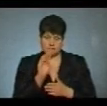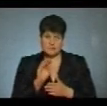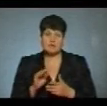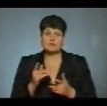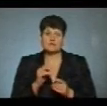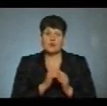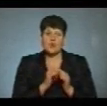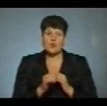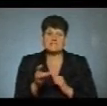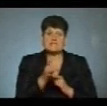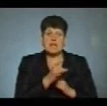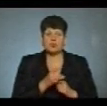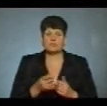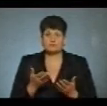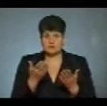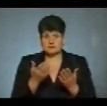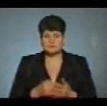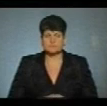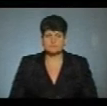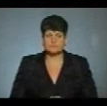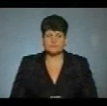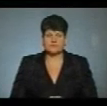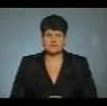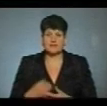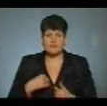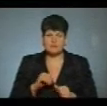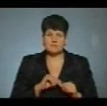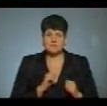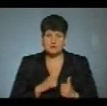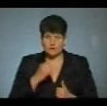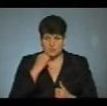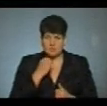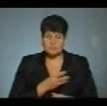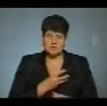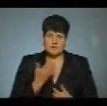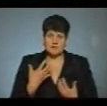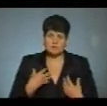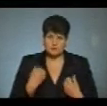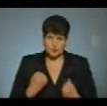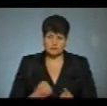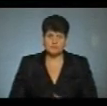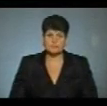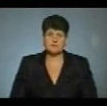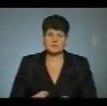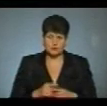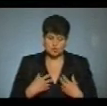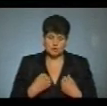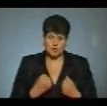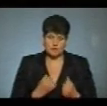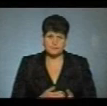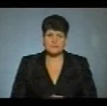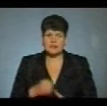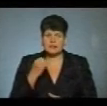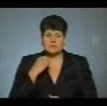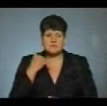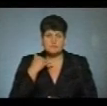захворюваність на кожному районі. Будь ласка. Я вам щиро дякую. Бажаю вам здоров'ячка. Дякую вам також здоров'я. Дякую за дзвінок.